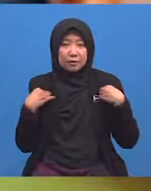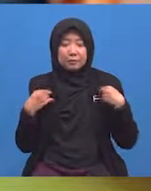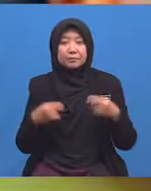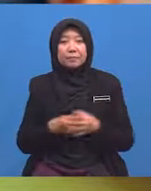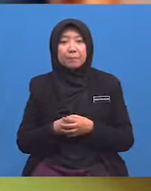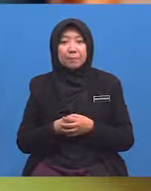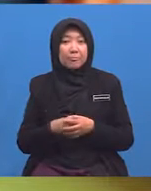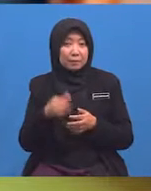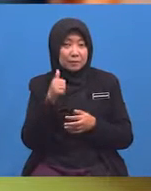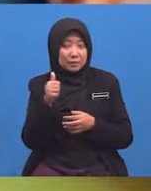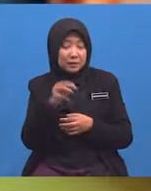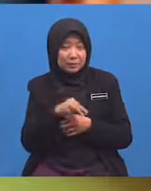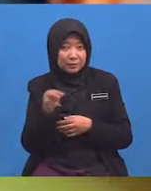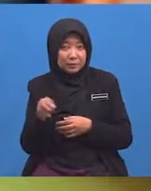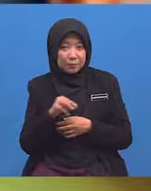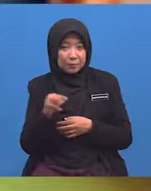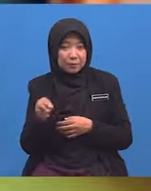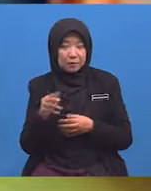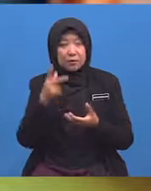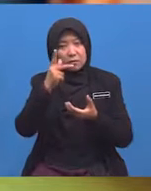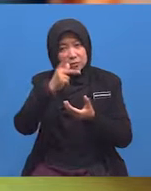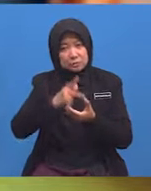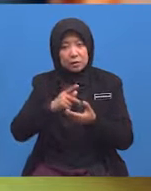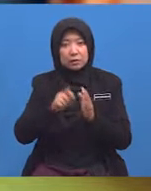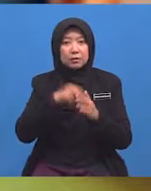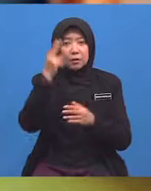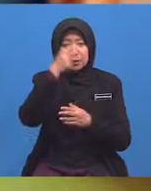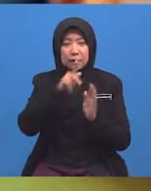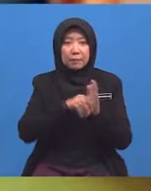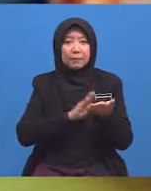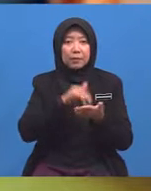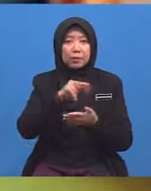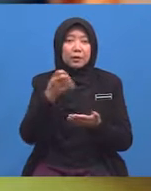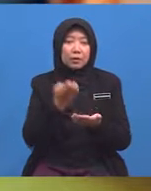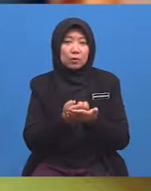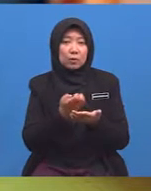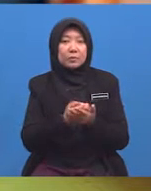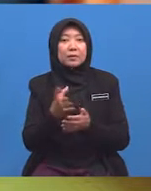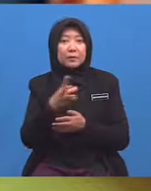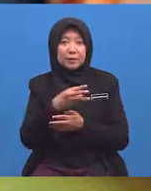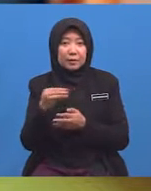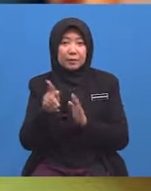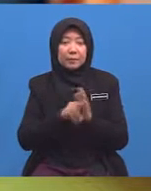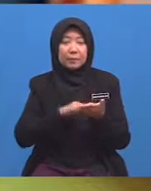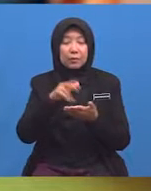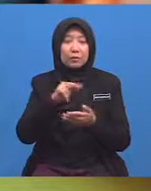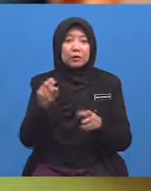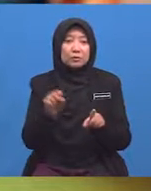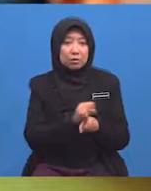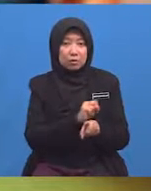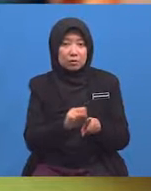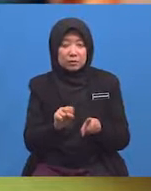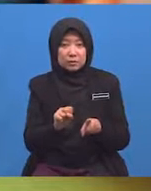Bagus kan, murid-murid? Kesan terhadap pembangunan ekonomi dan pembangunan